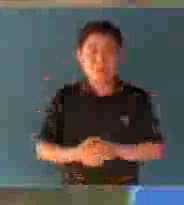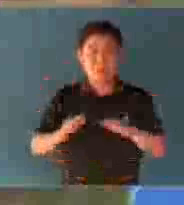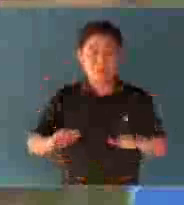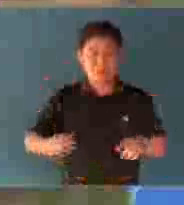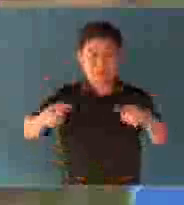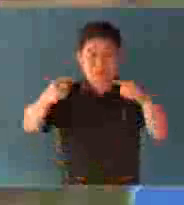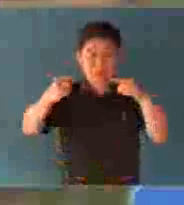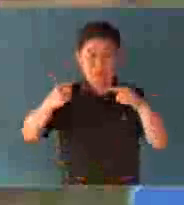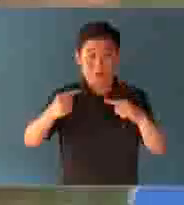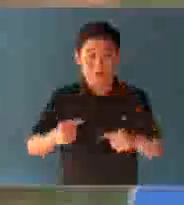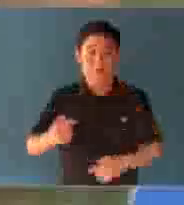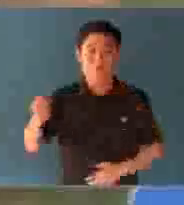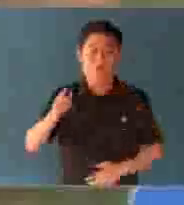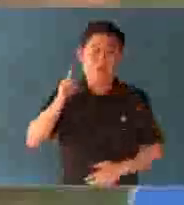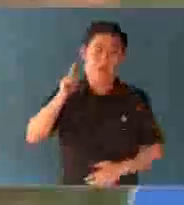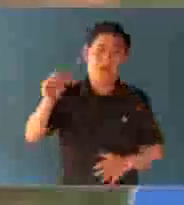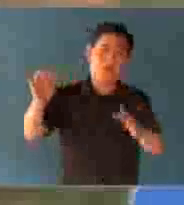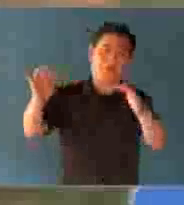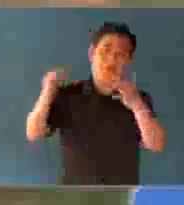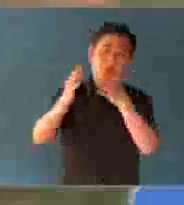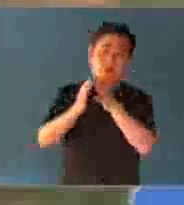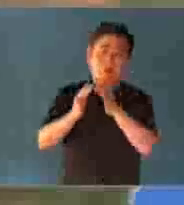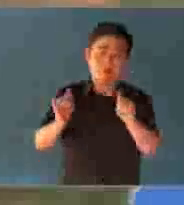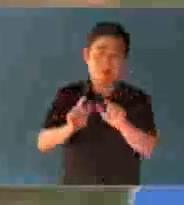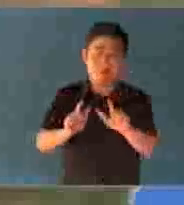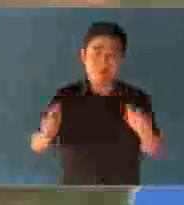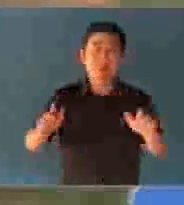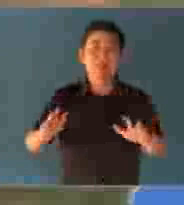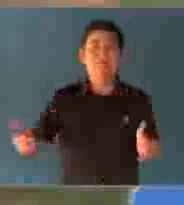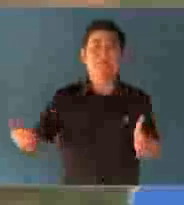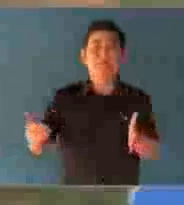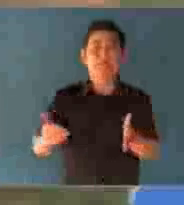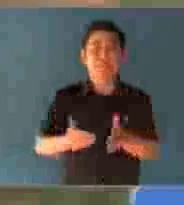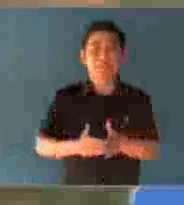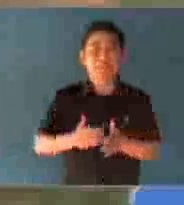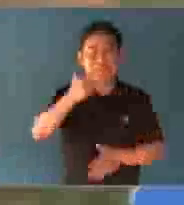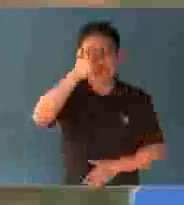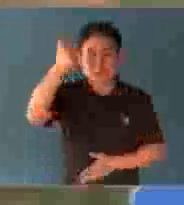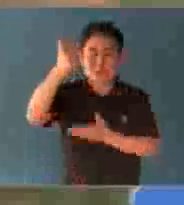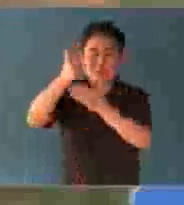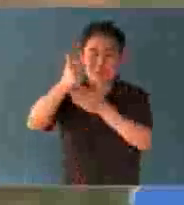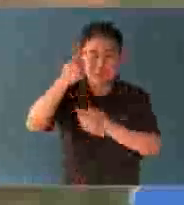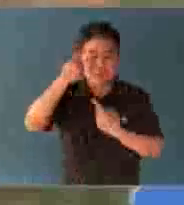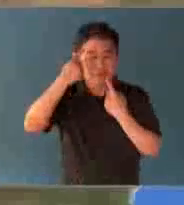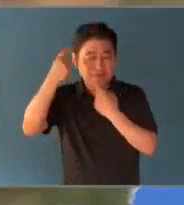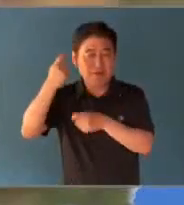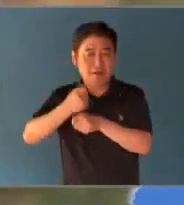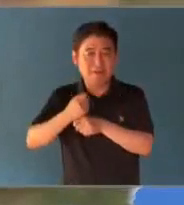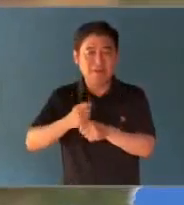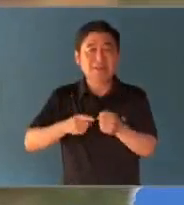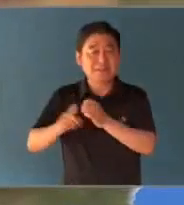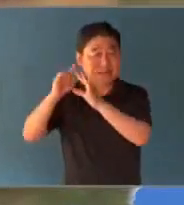오늘 이 자리에 참석해 주시고 멀리서 지켜봐 주시는 많은 분들, 또 지금까지 고인을 추모해 주시고 뜻을 기려 주신